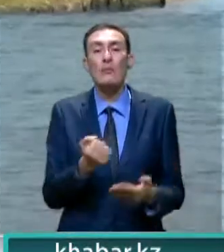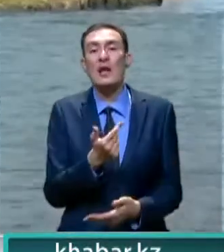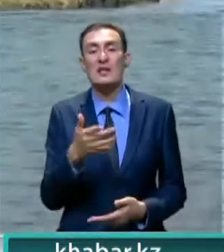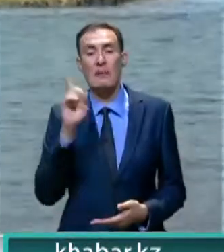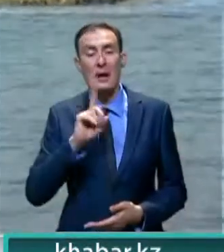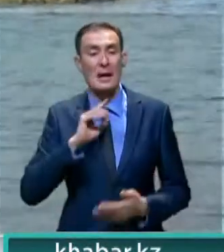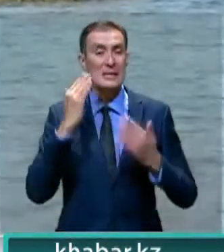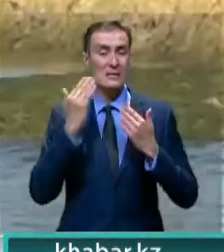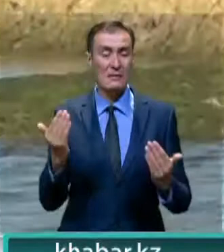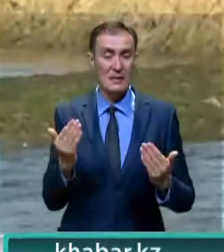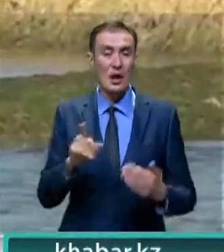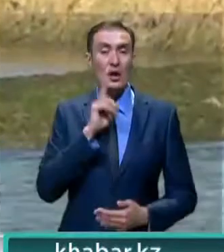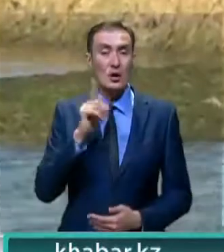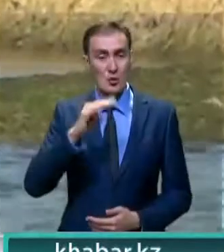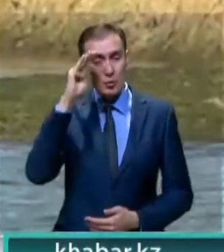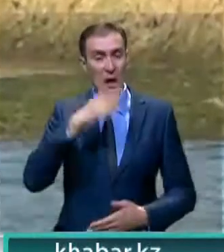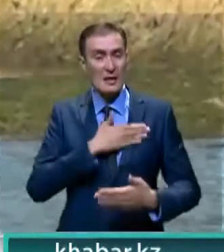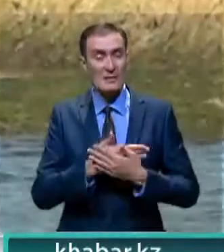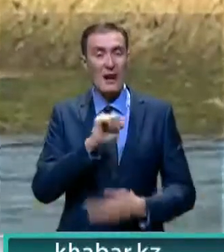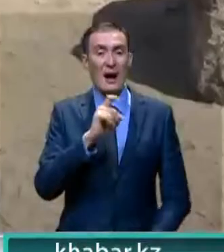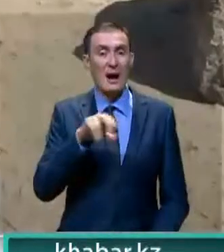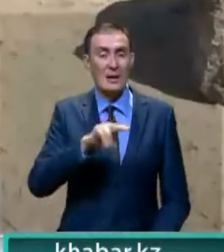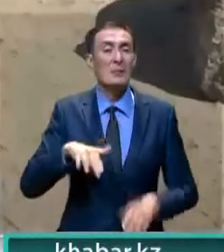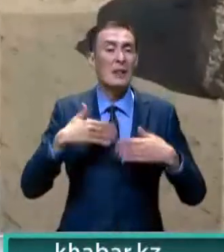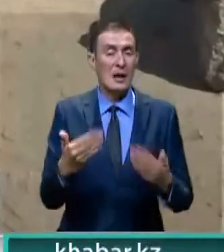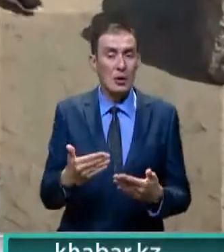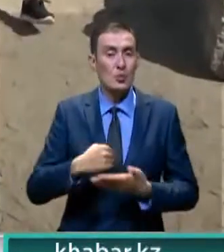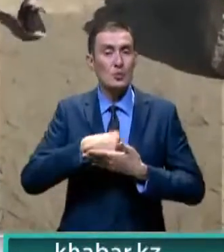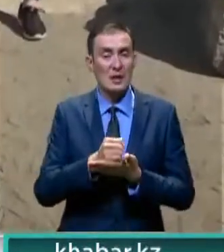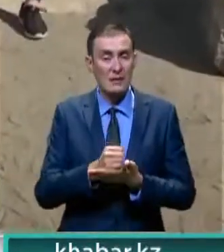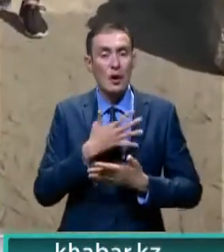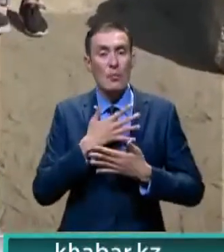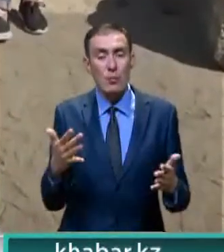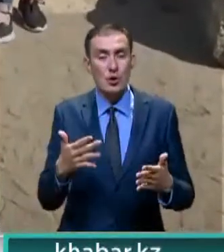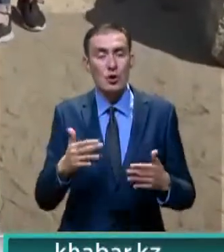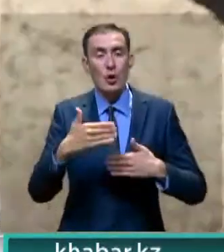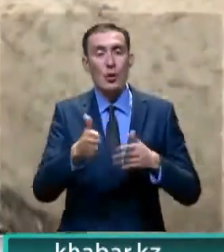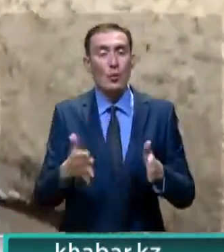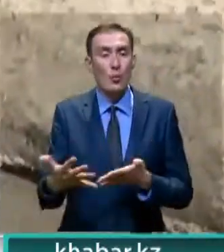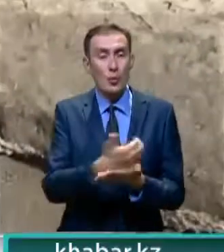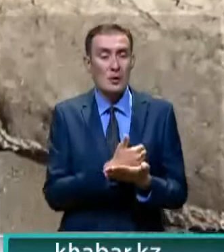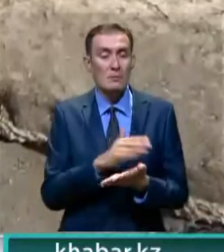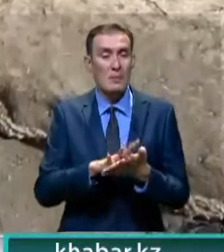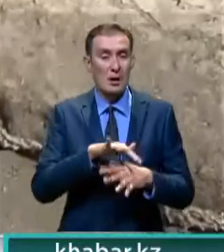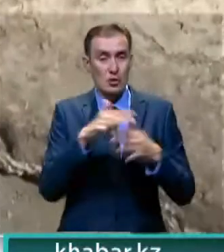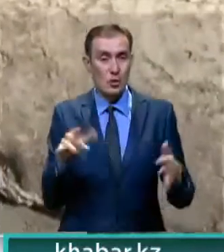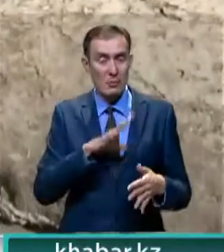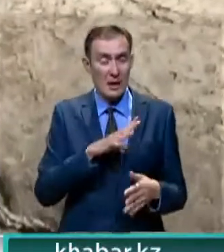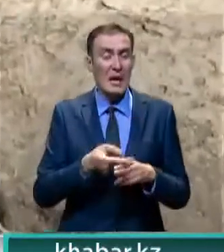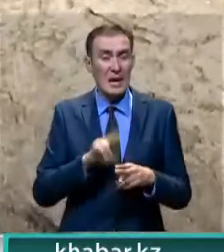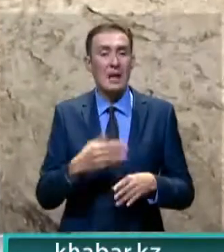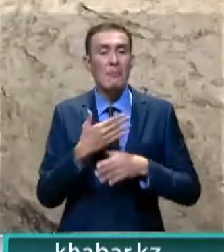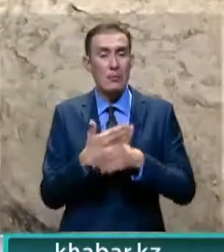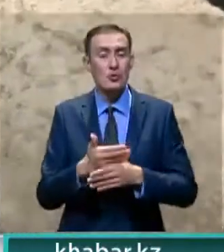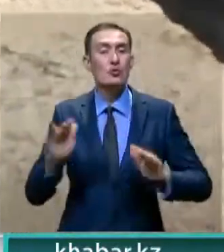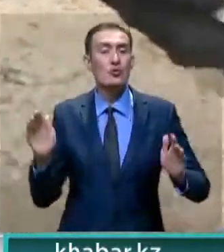пока неизвестно. Юный экоактивист Ахат Утиген предлагает установить больше урн на побережье Каспия. По его мнению, это